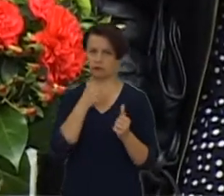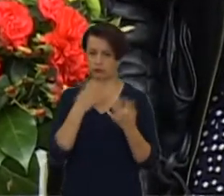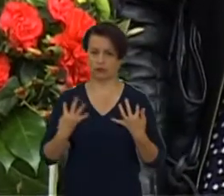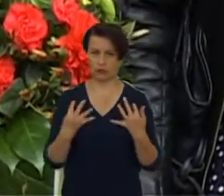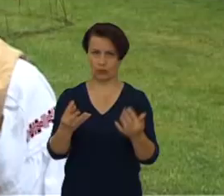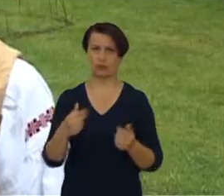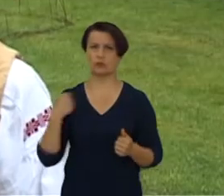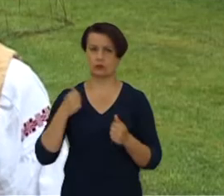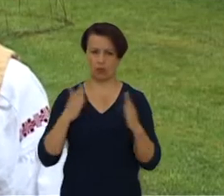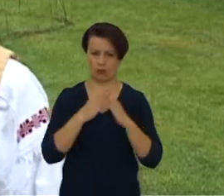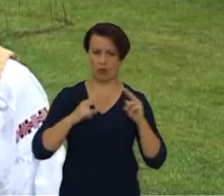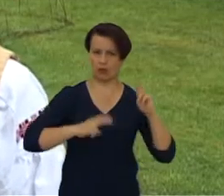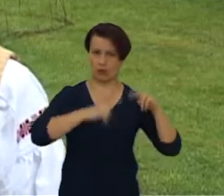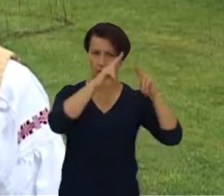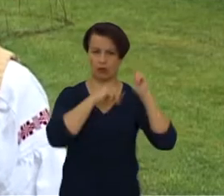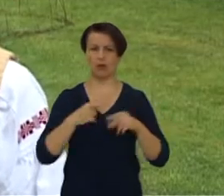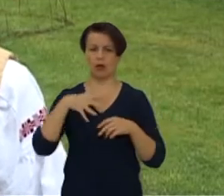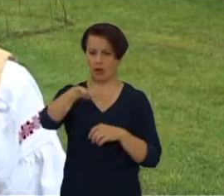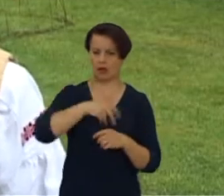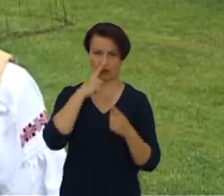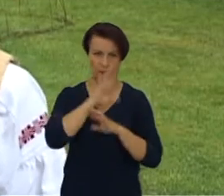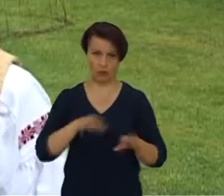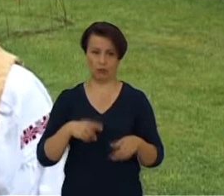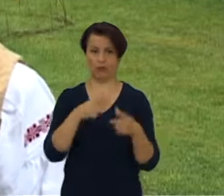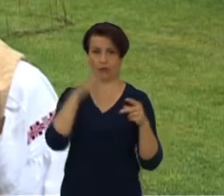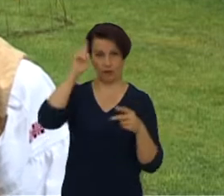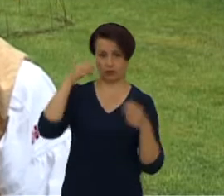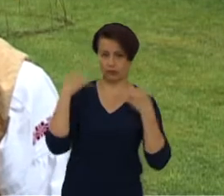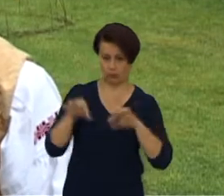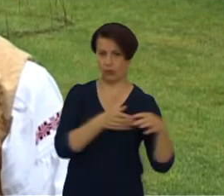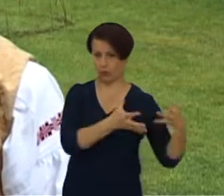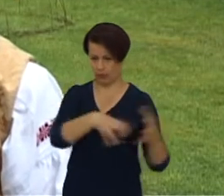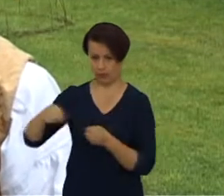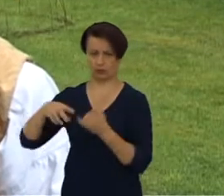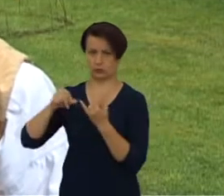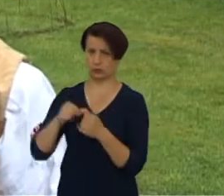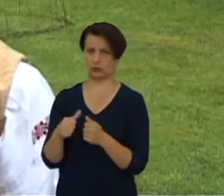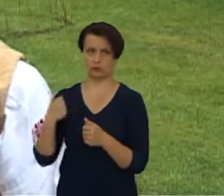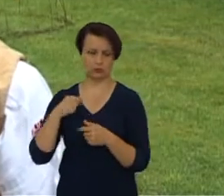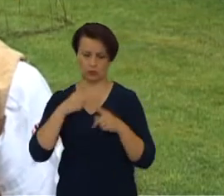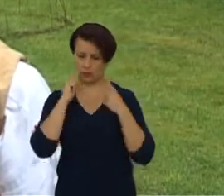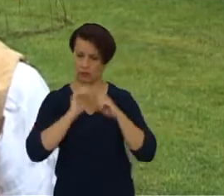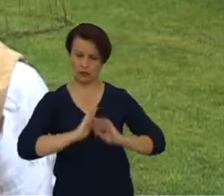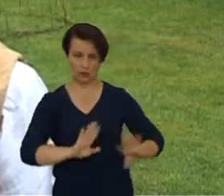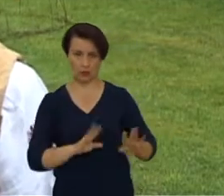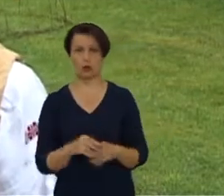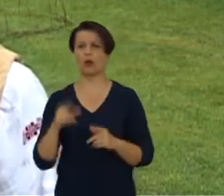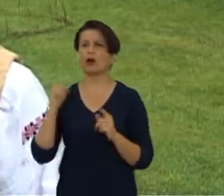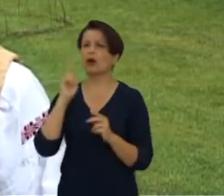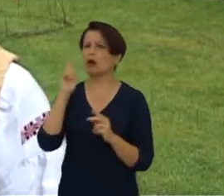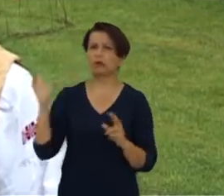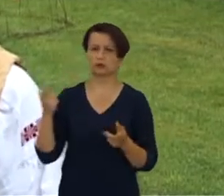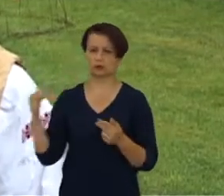nerė, nestatė namų, nors leido paimti sklypus. Ir ilgai, ilgai čia tiesiog